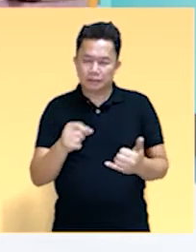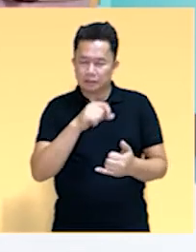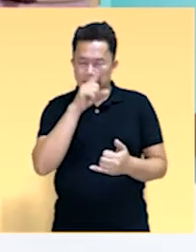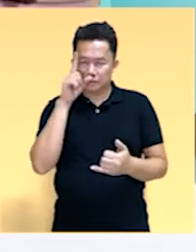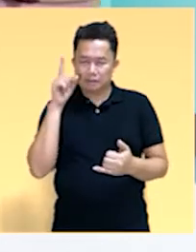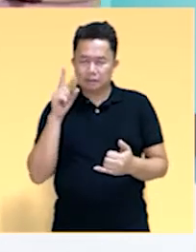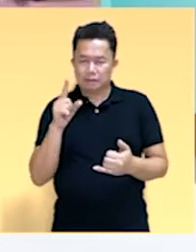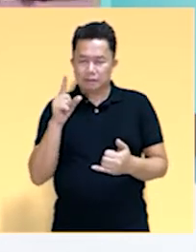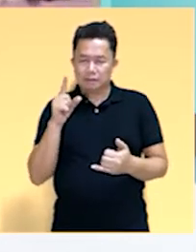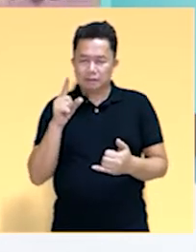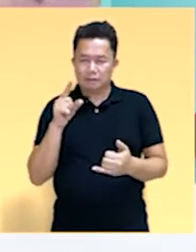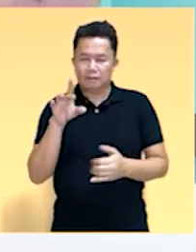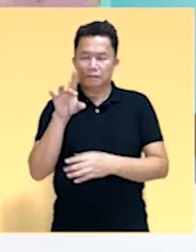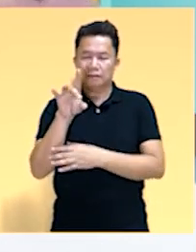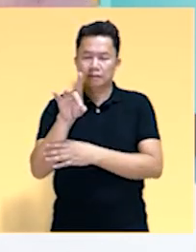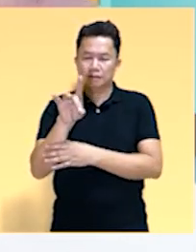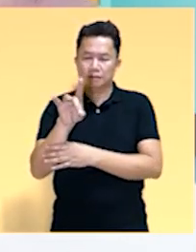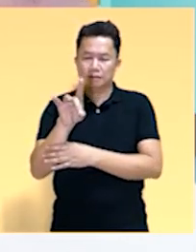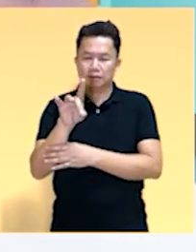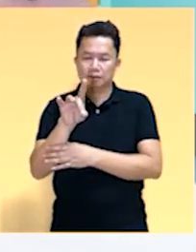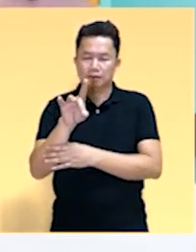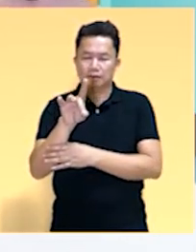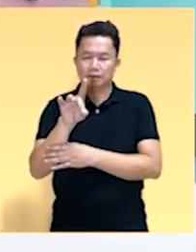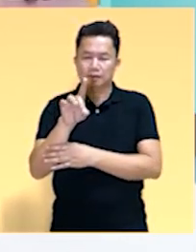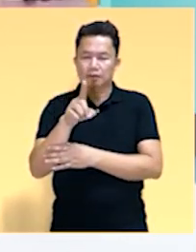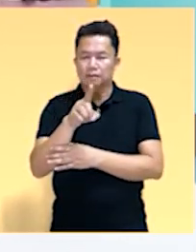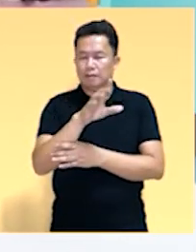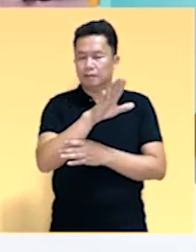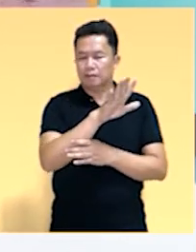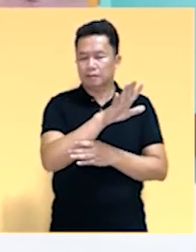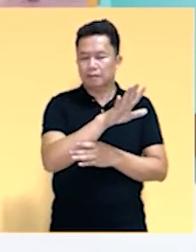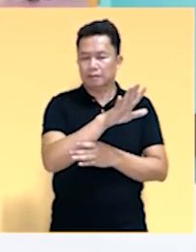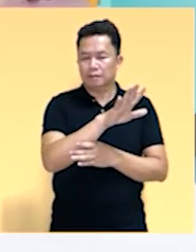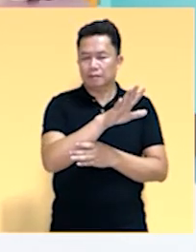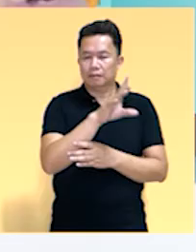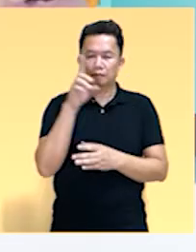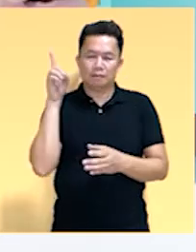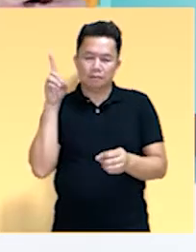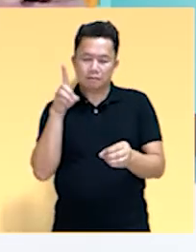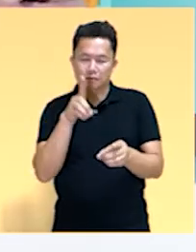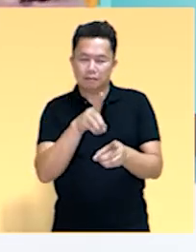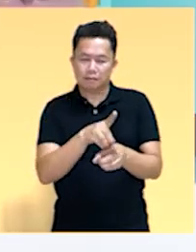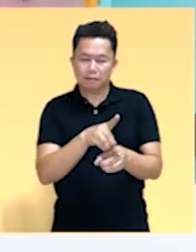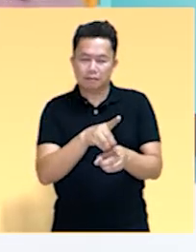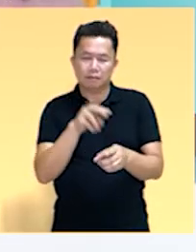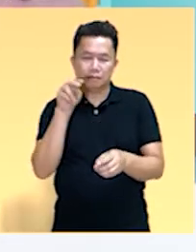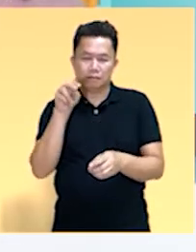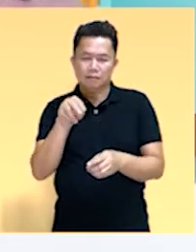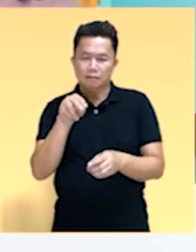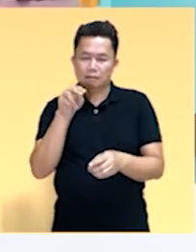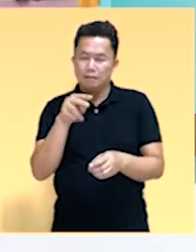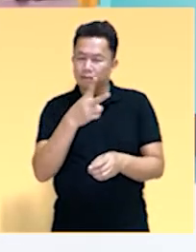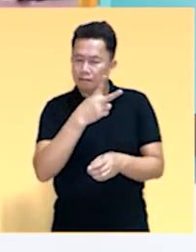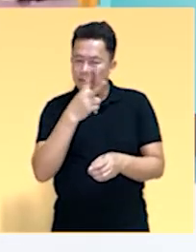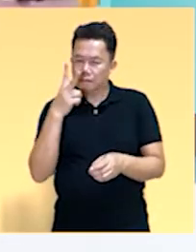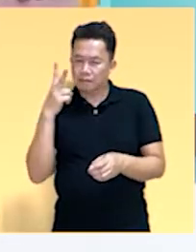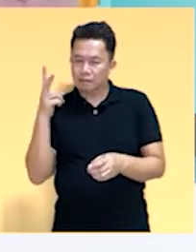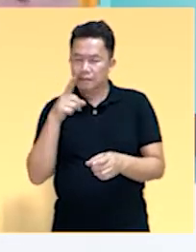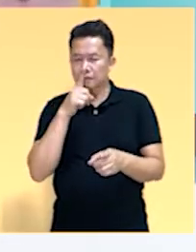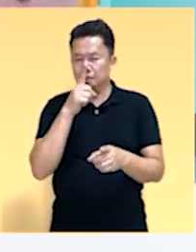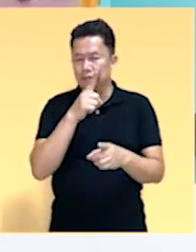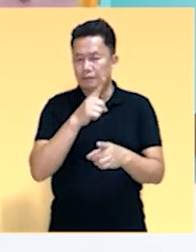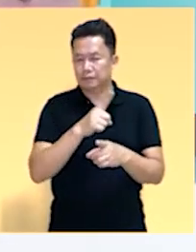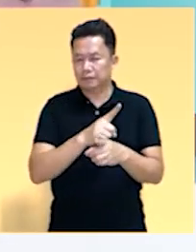Ngayong nakuha na natin ang 815 pesos bilang difference, kailangan nating